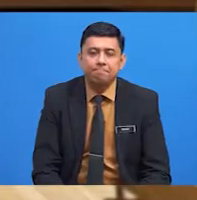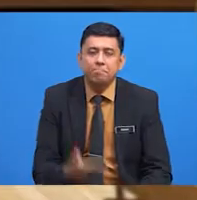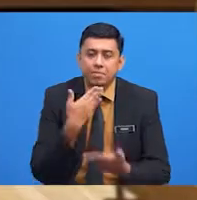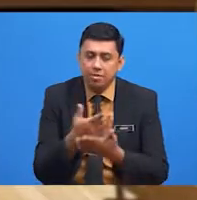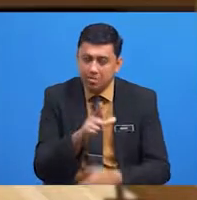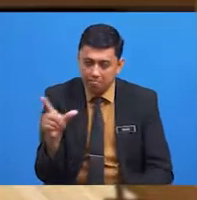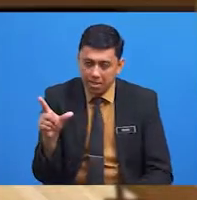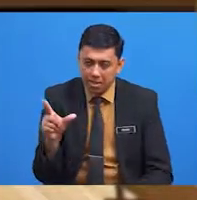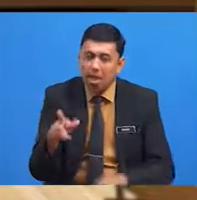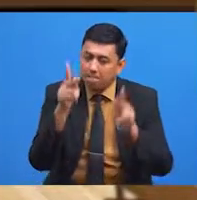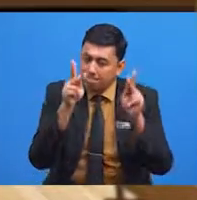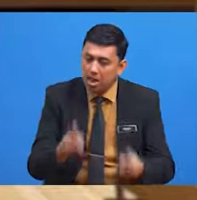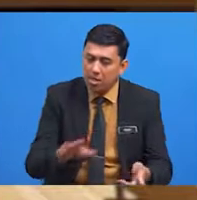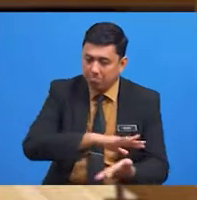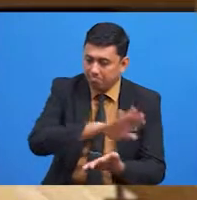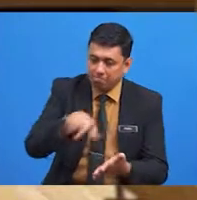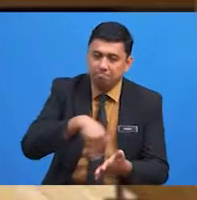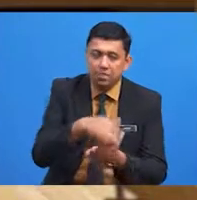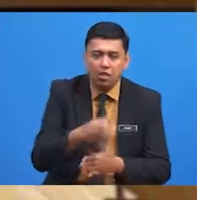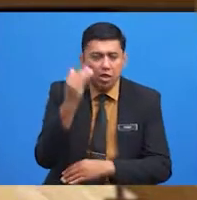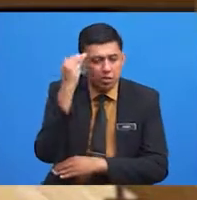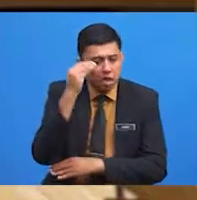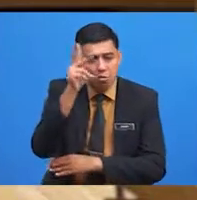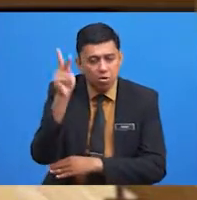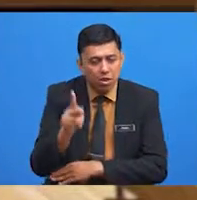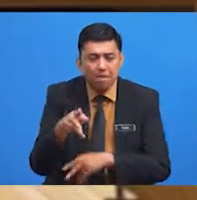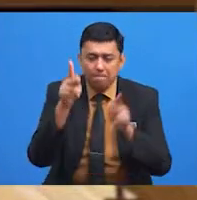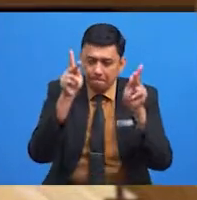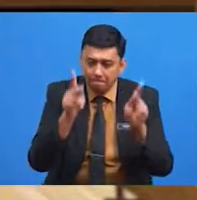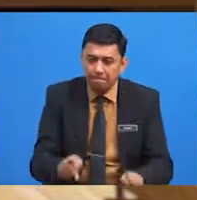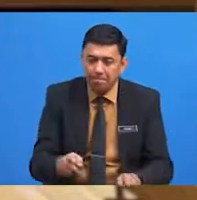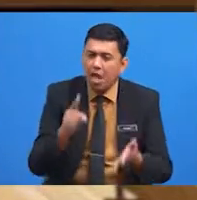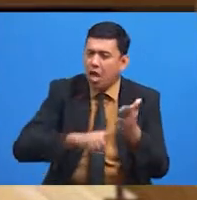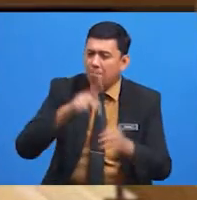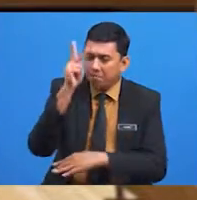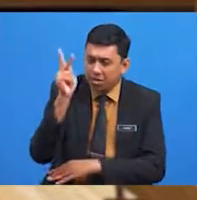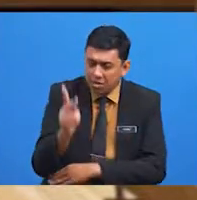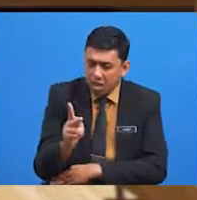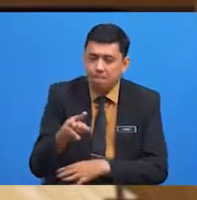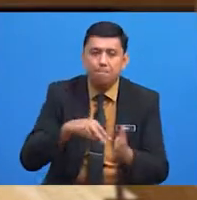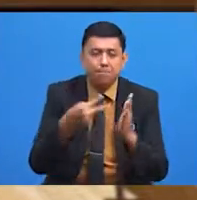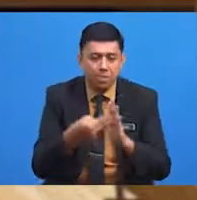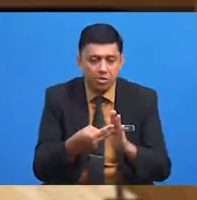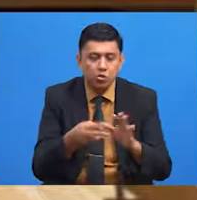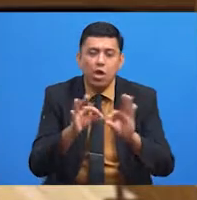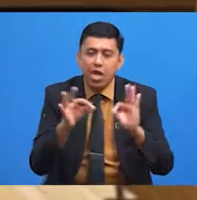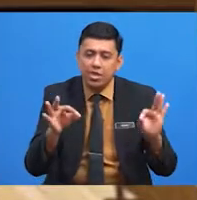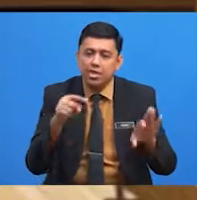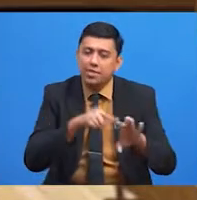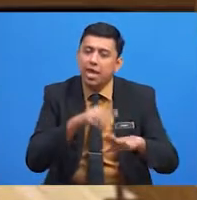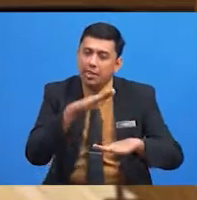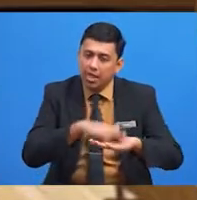Baiklah pelajar sekalian, tahukah pelajar apakah maksud ayat di